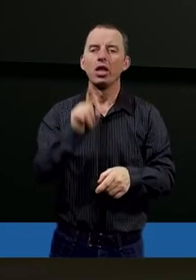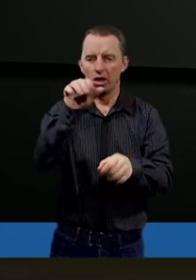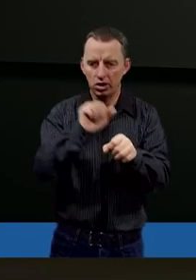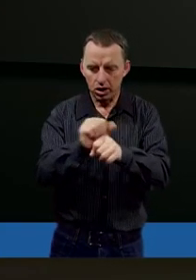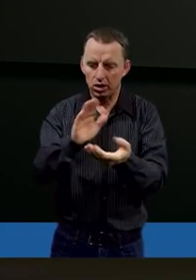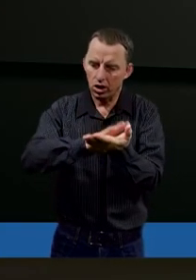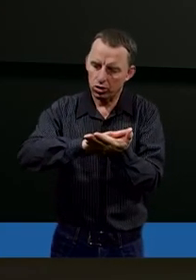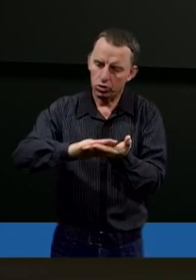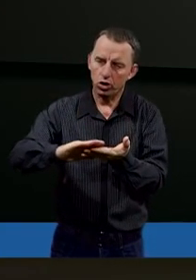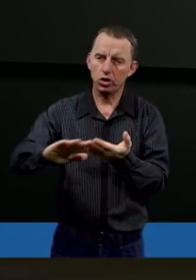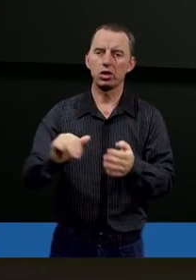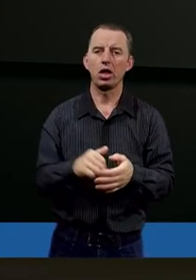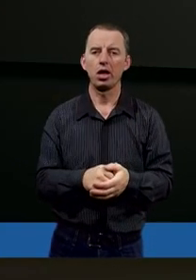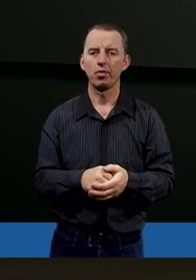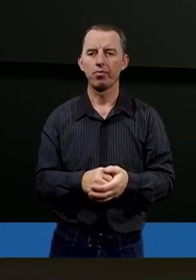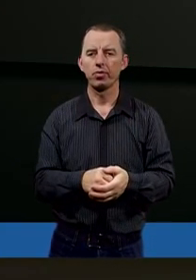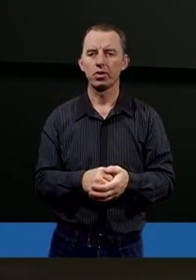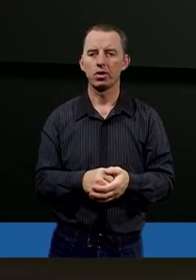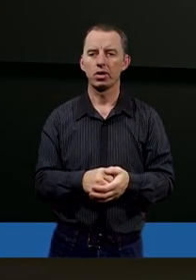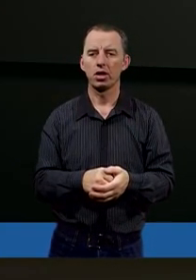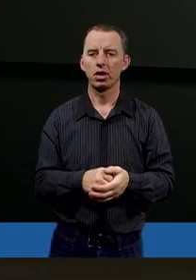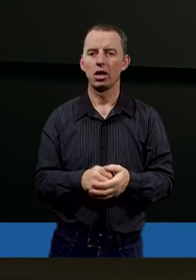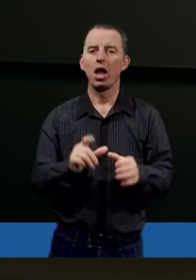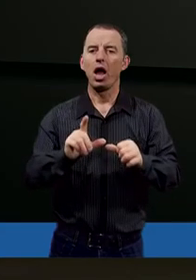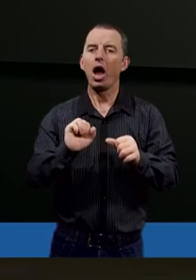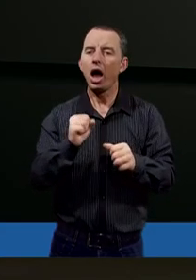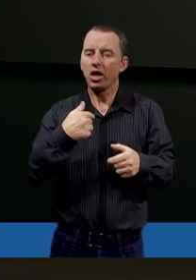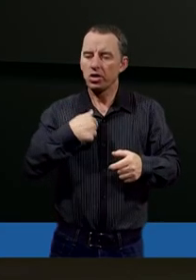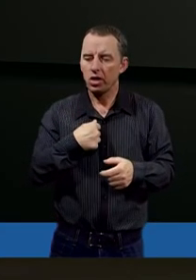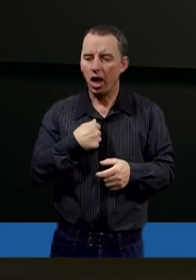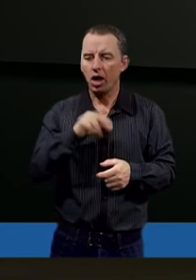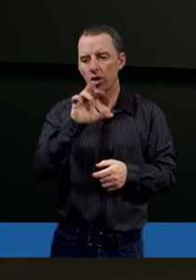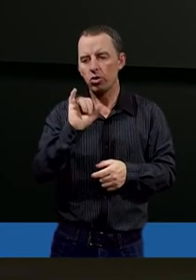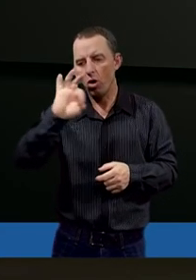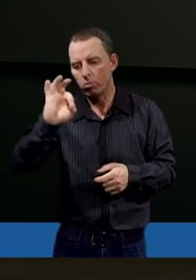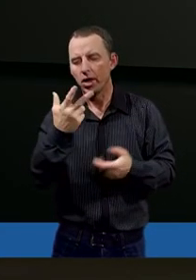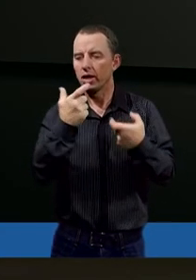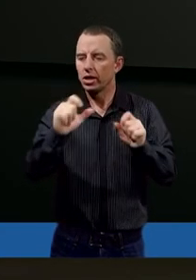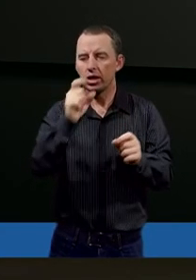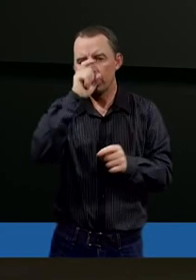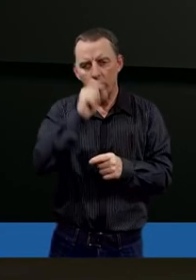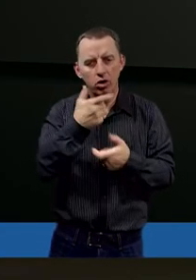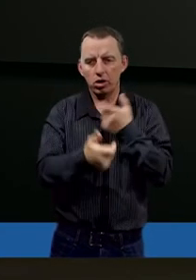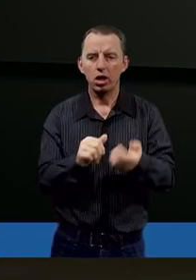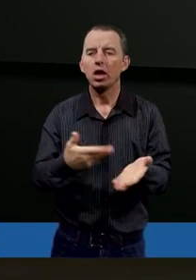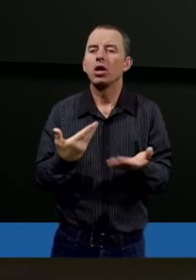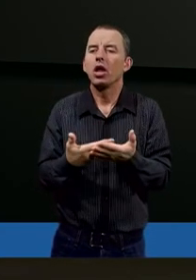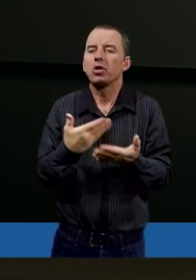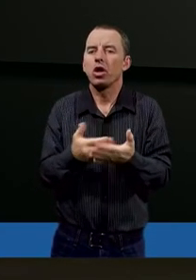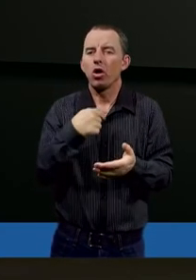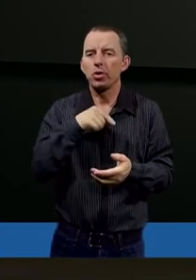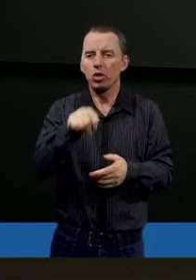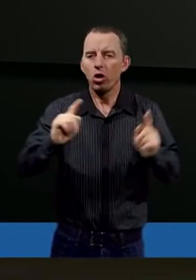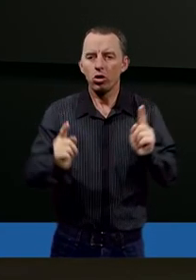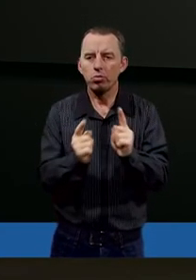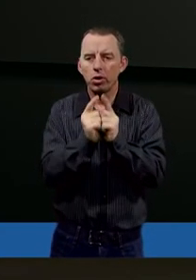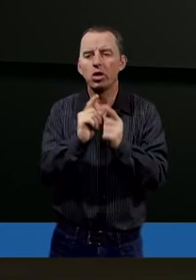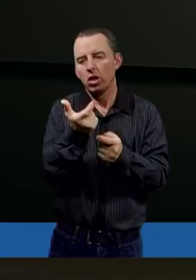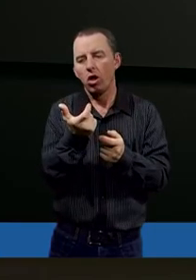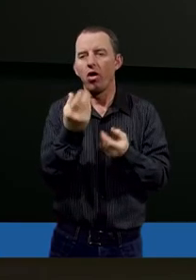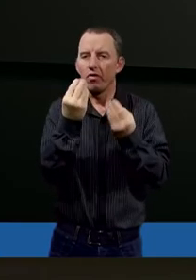jesteś czysty. No, a ja nic złego nie zrobiłem. dlaczego mnie to spotkało. Co więcej